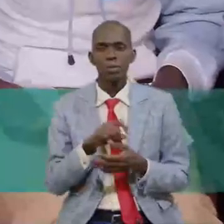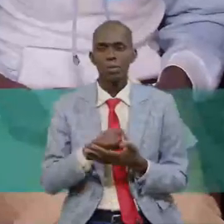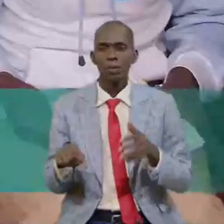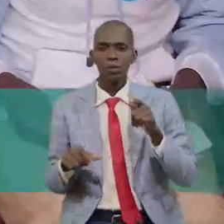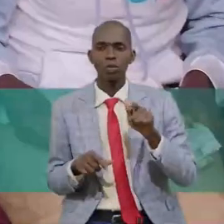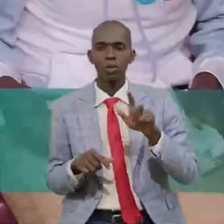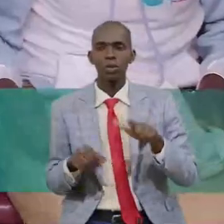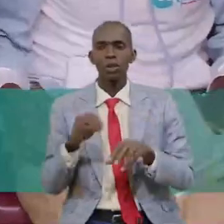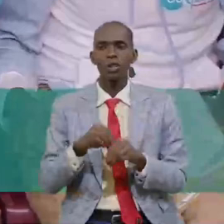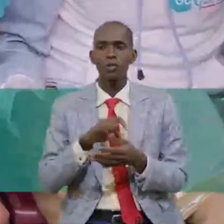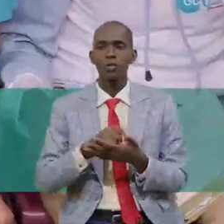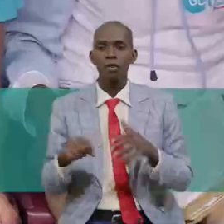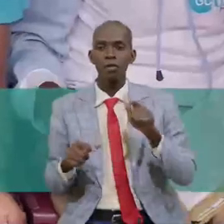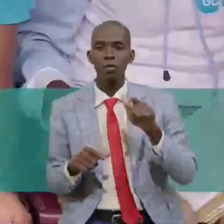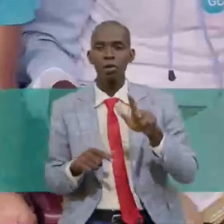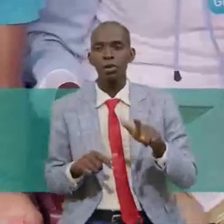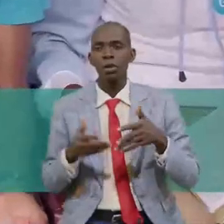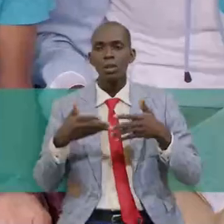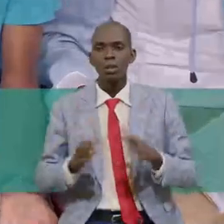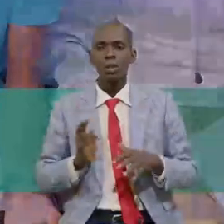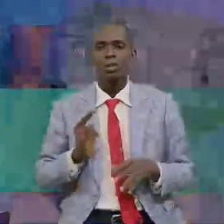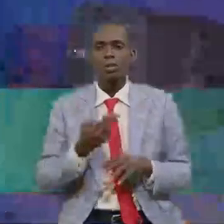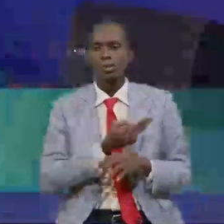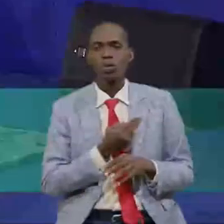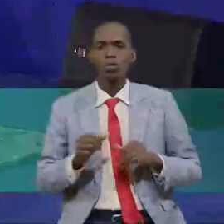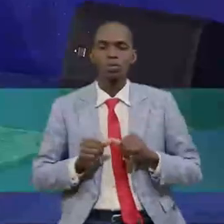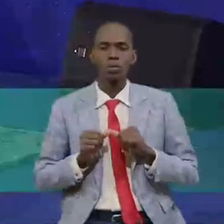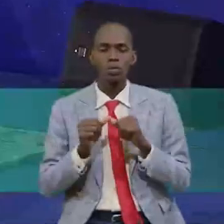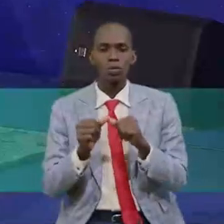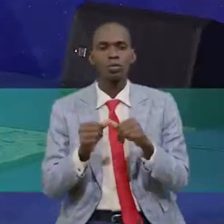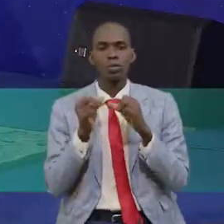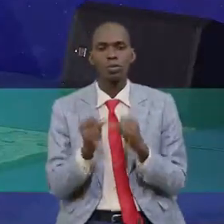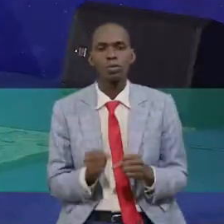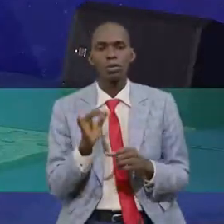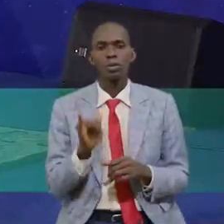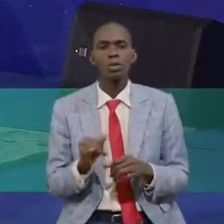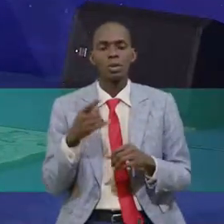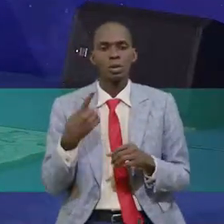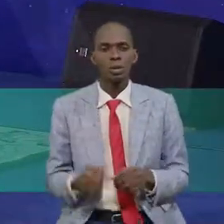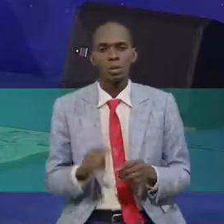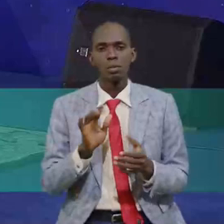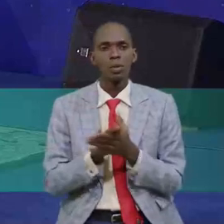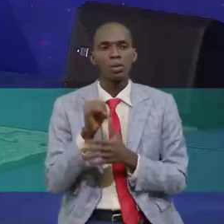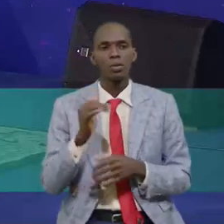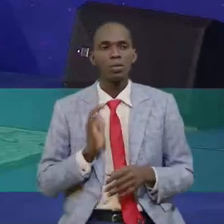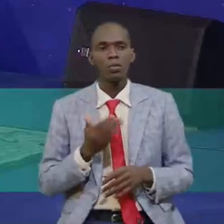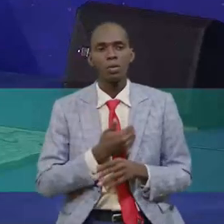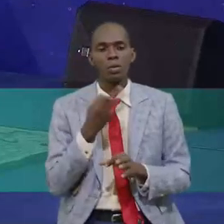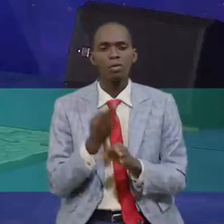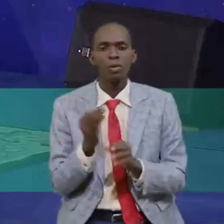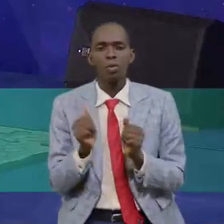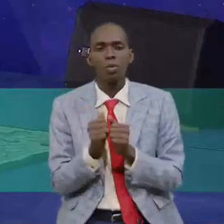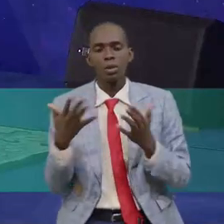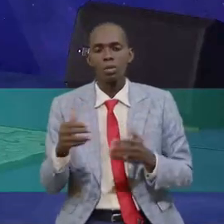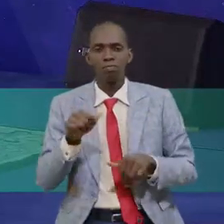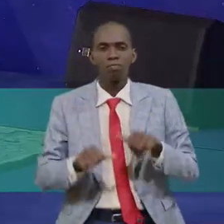Verset 23, il dit, retenons fermement la profession de notre espérance sans